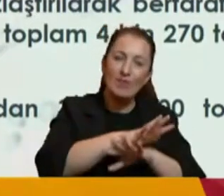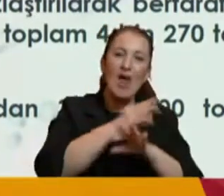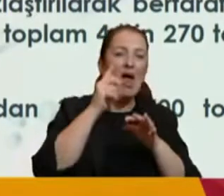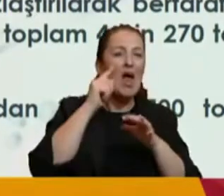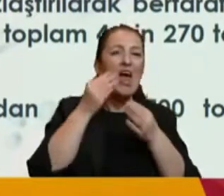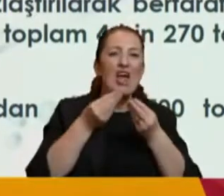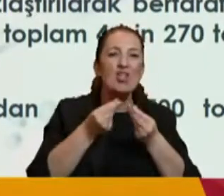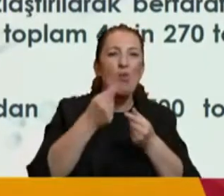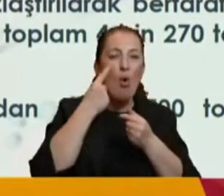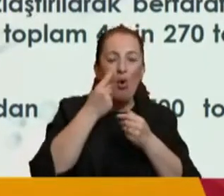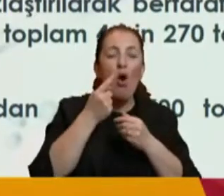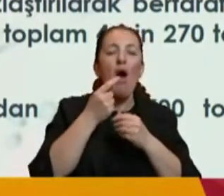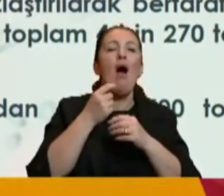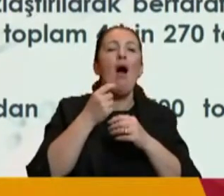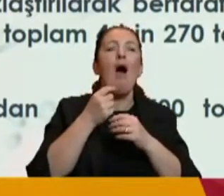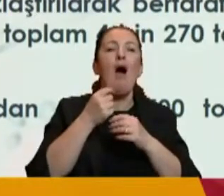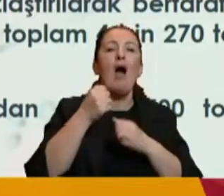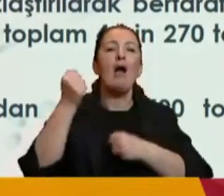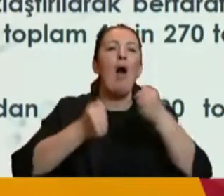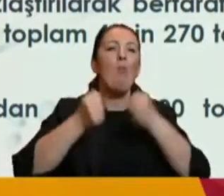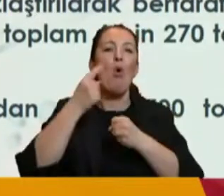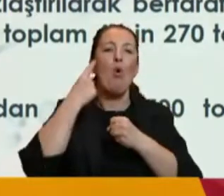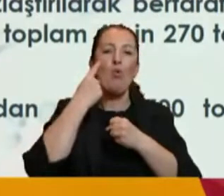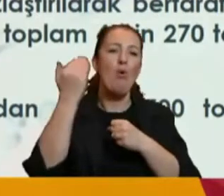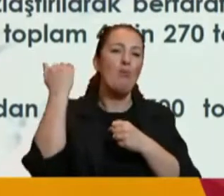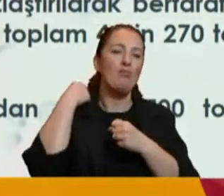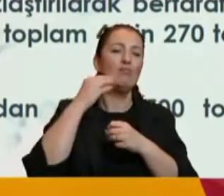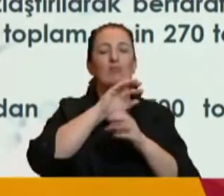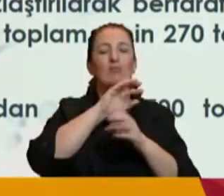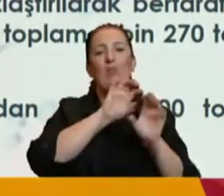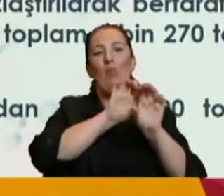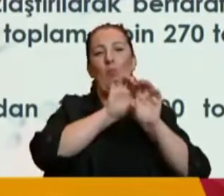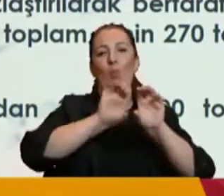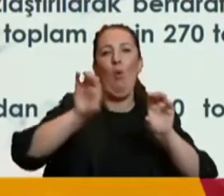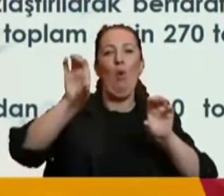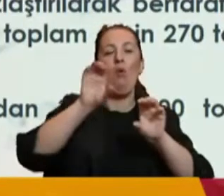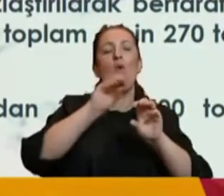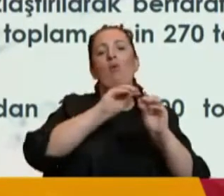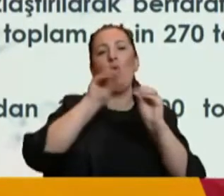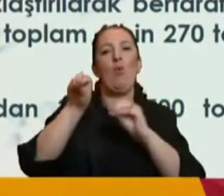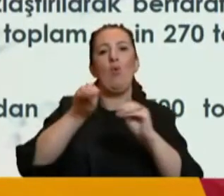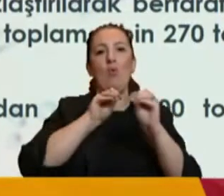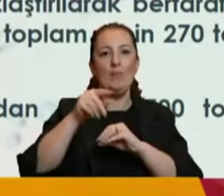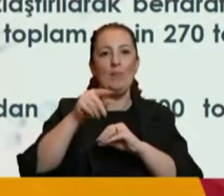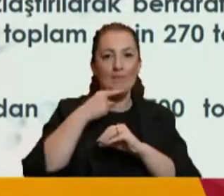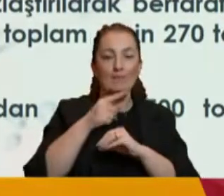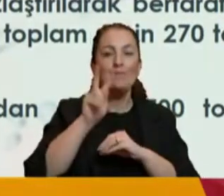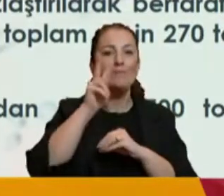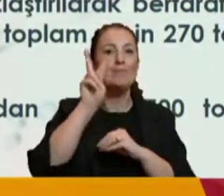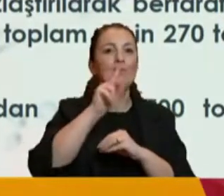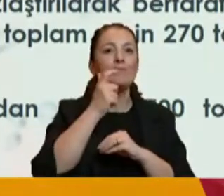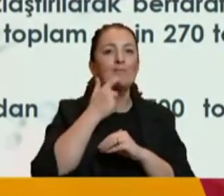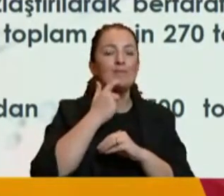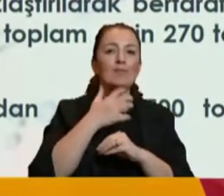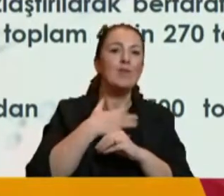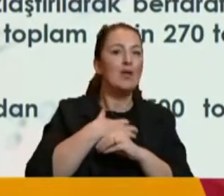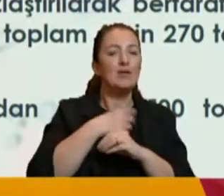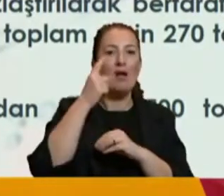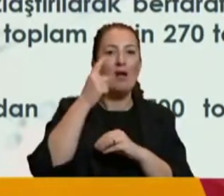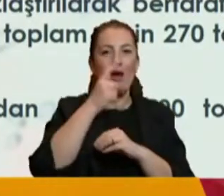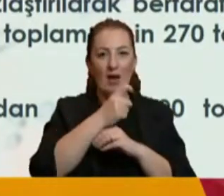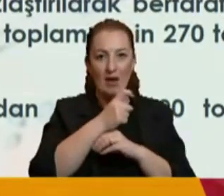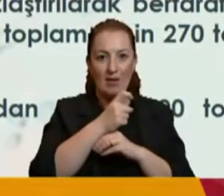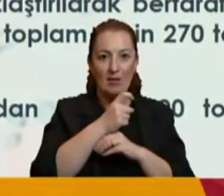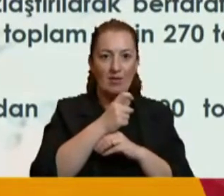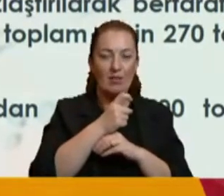kamyonlara yüklemek suretiyle bunu bertaraf ediyoruz 2020 yılı haziran ayında devreye